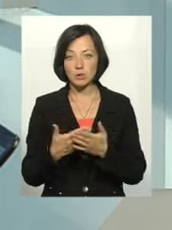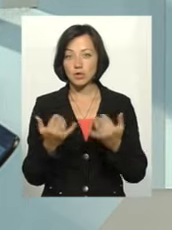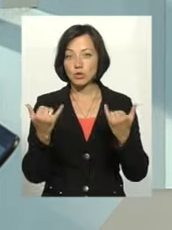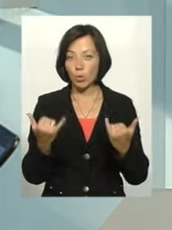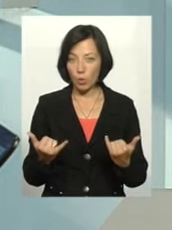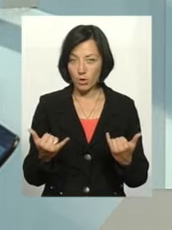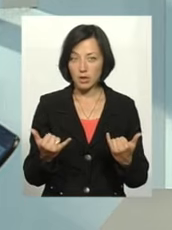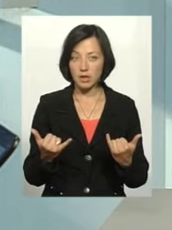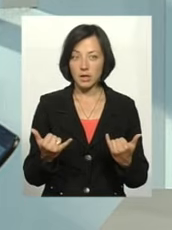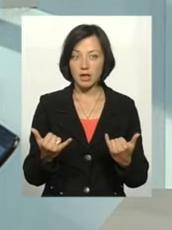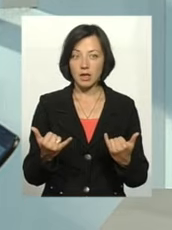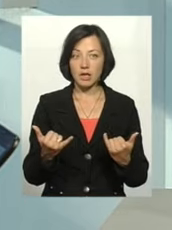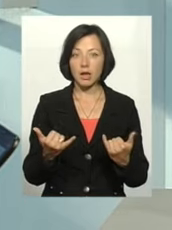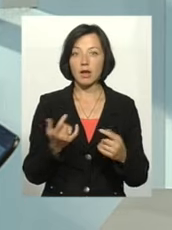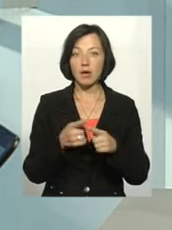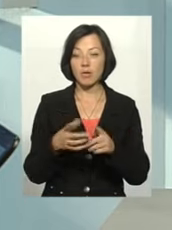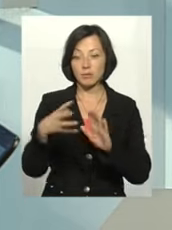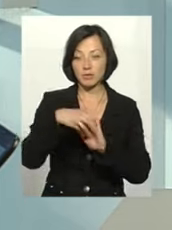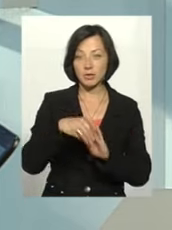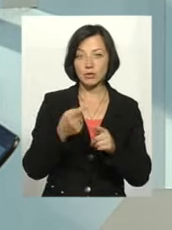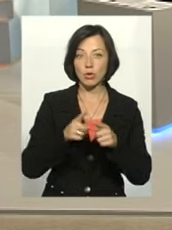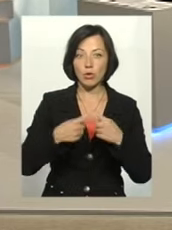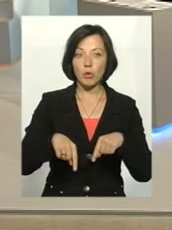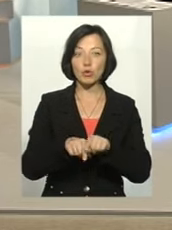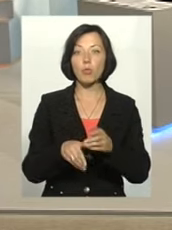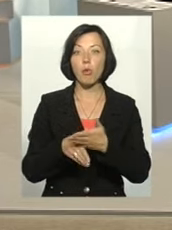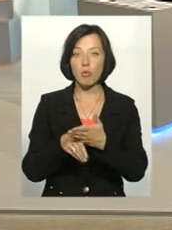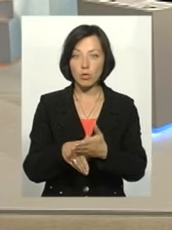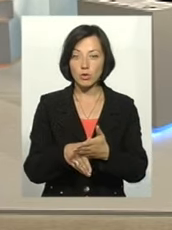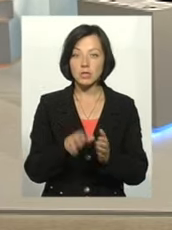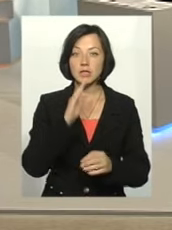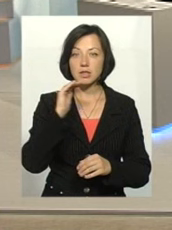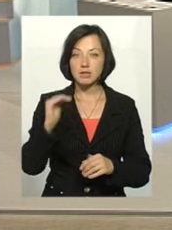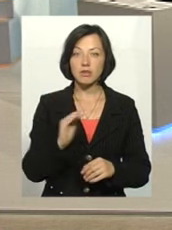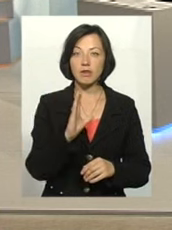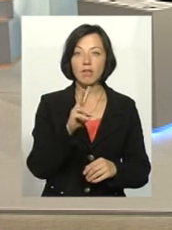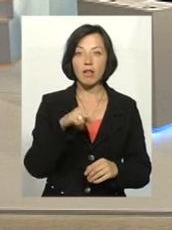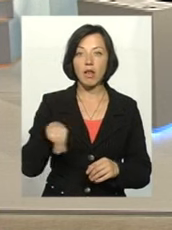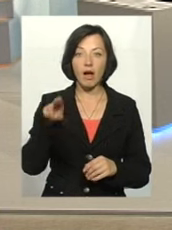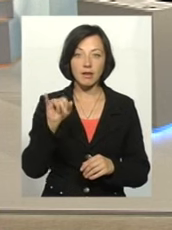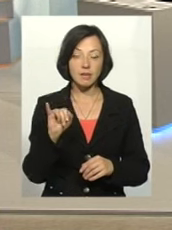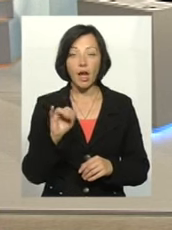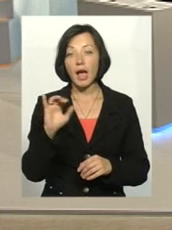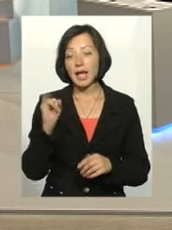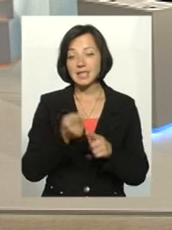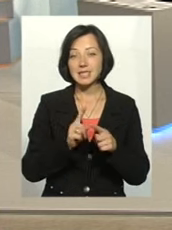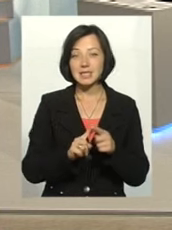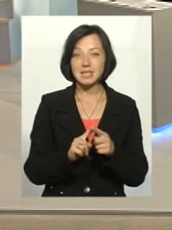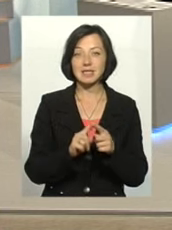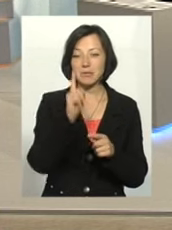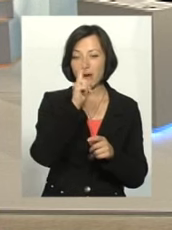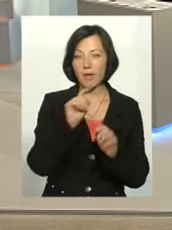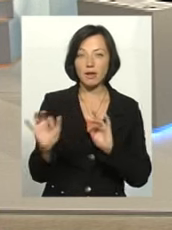сьогодні взяли під крило цю організацію, допоможемо дівчинці Владиславі. І ці маленькі